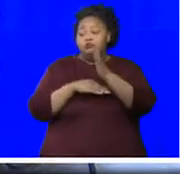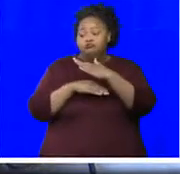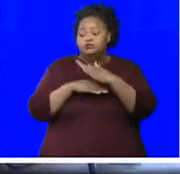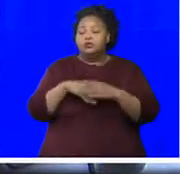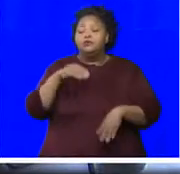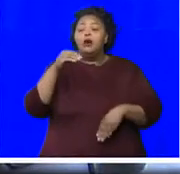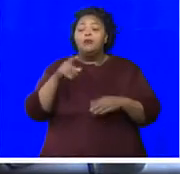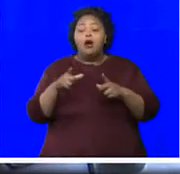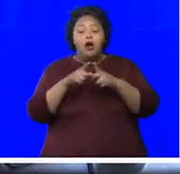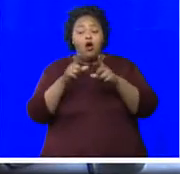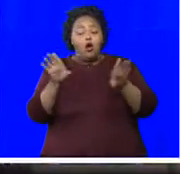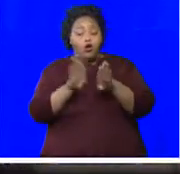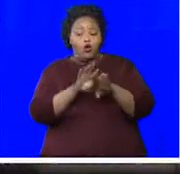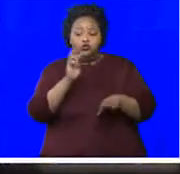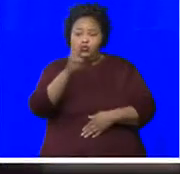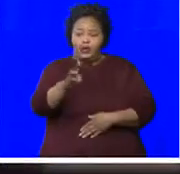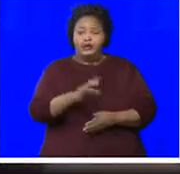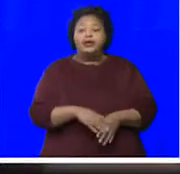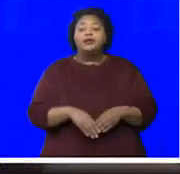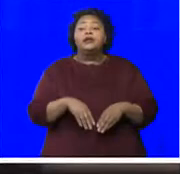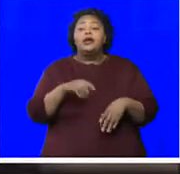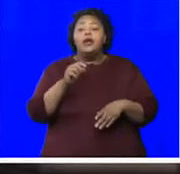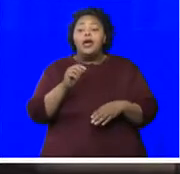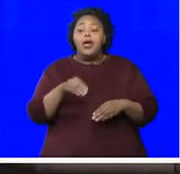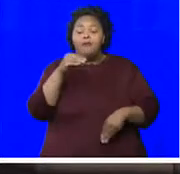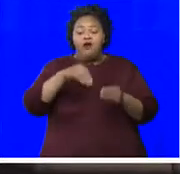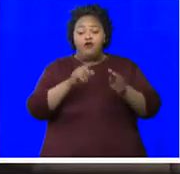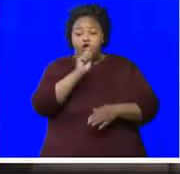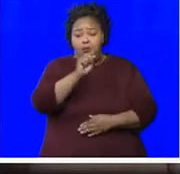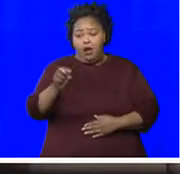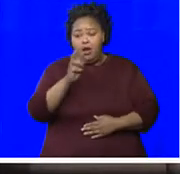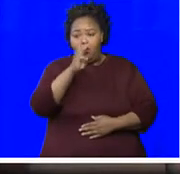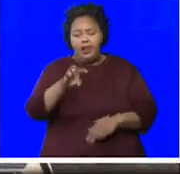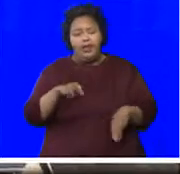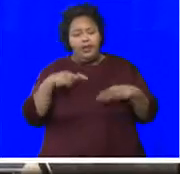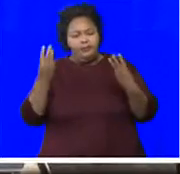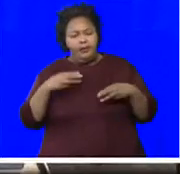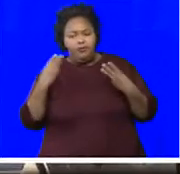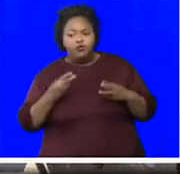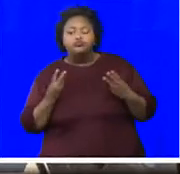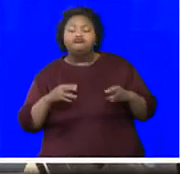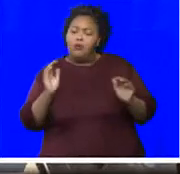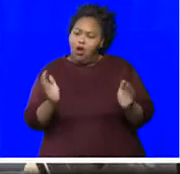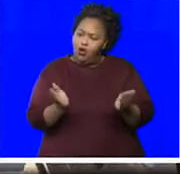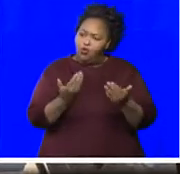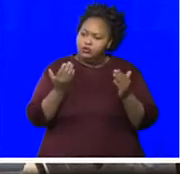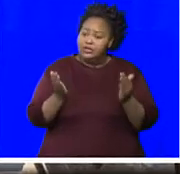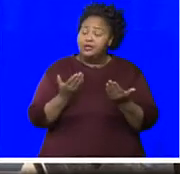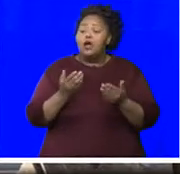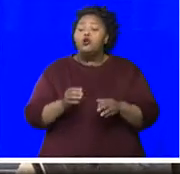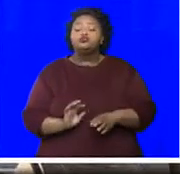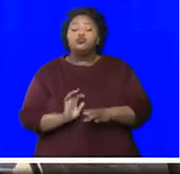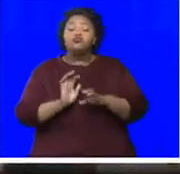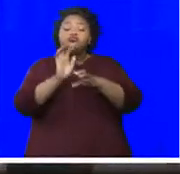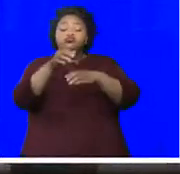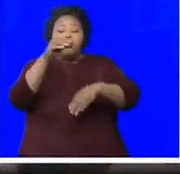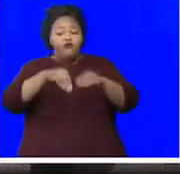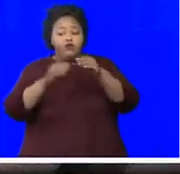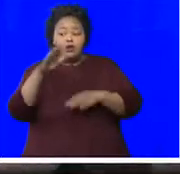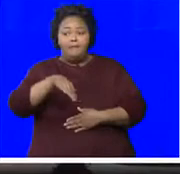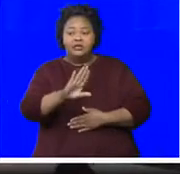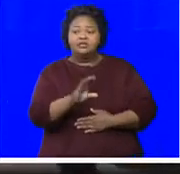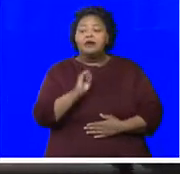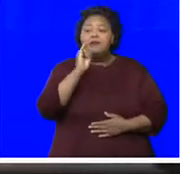kule nkundla siyakhuthaza ukuthi siphumelele kulomsebenzi siphathe tigcibhezana de kuvota noma bomatisi bebuve lo mlayeto